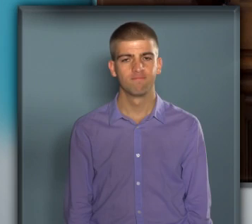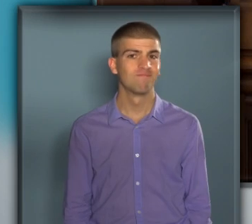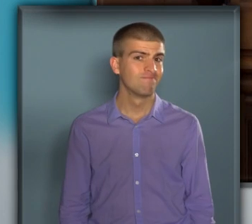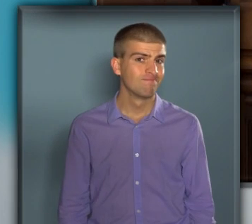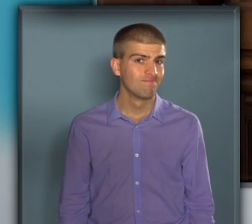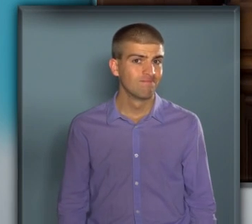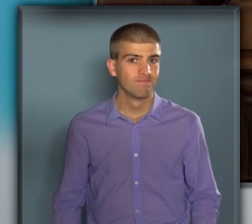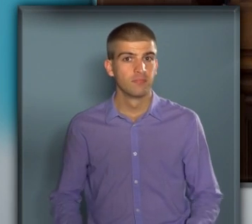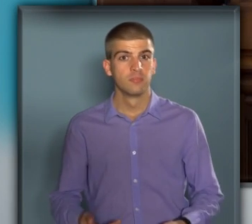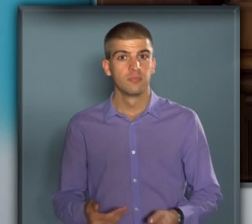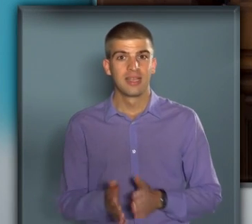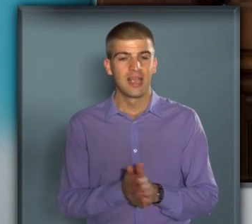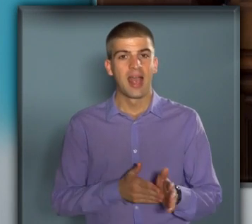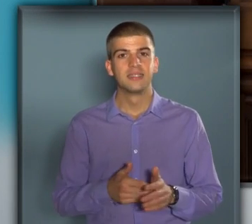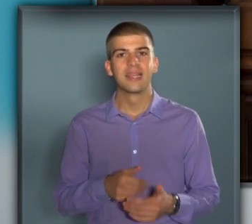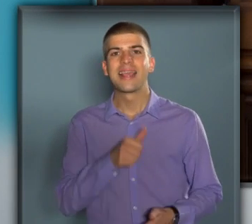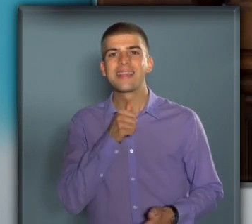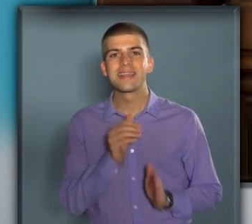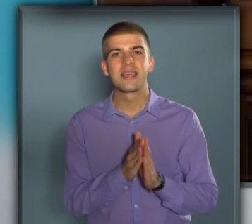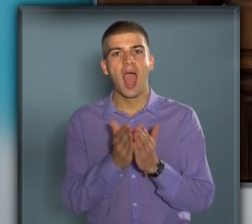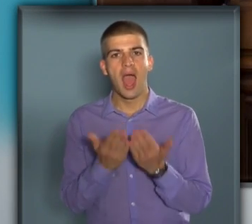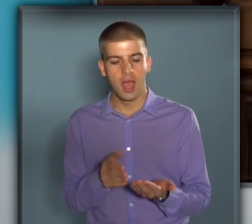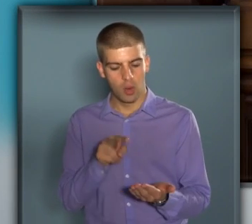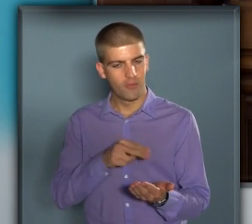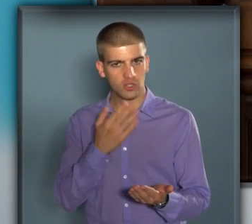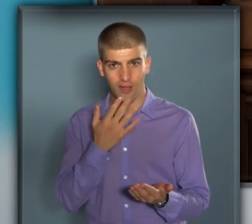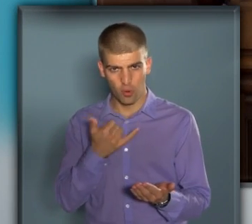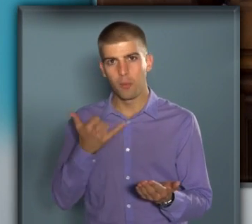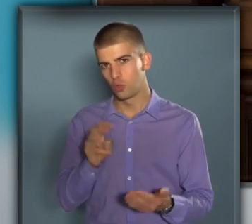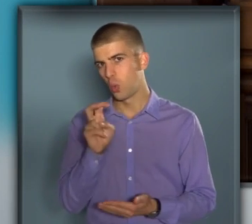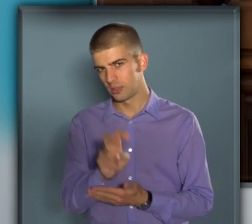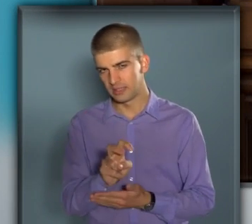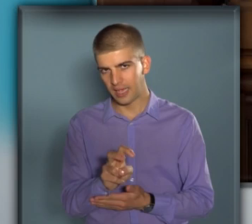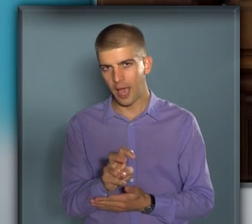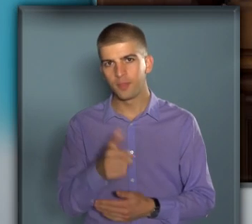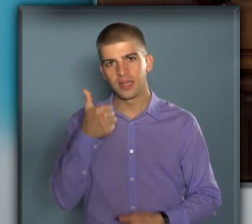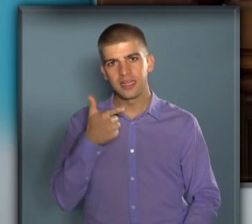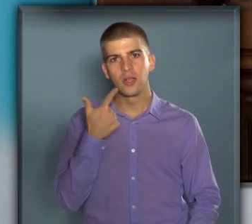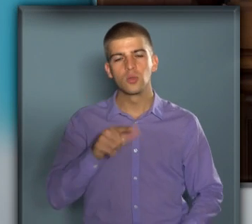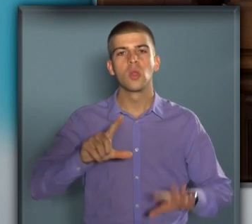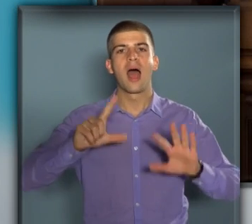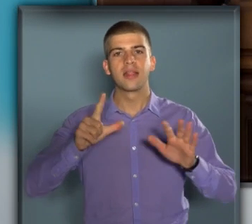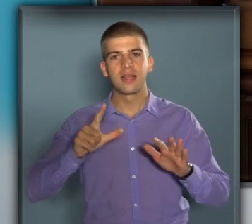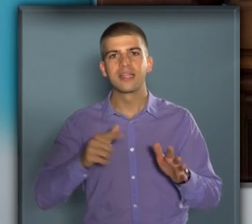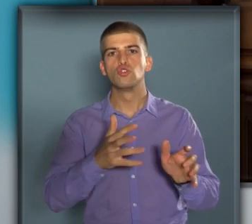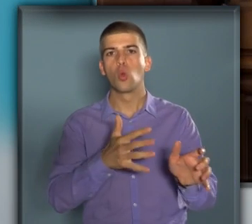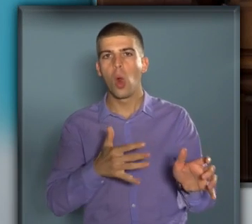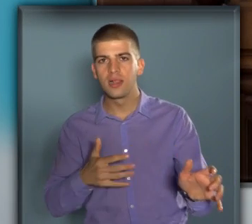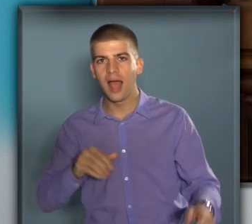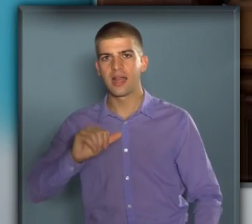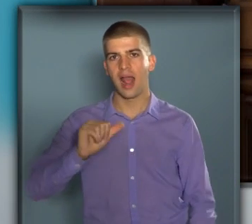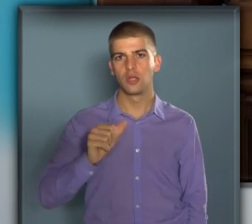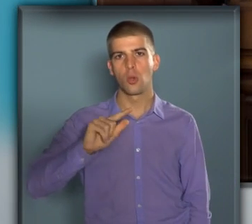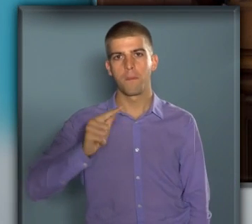Mivel az elején igét nem olvastam, most egy igével fejezem be, a 127. Zsoltár első és